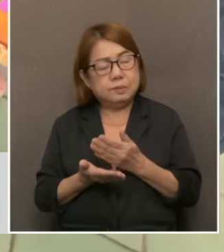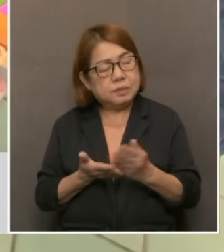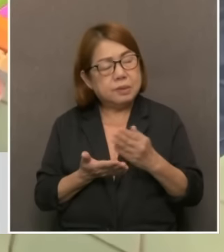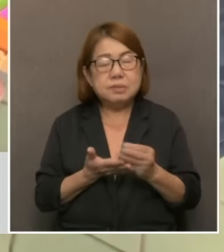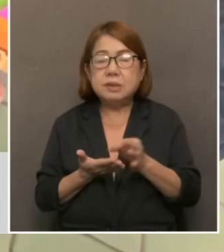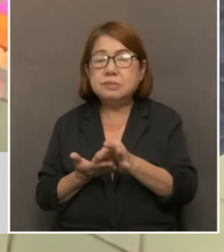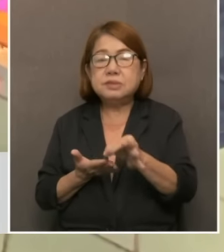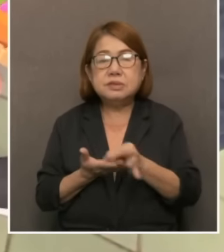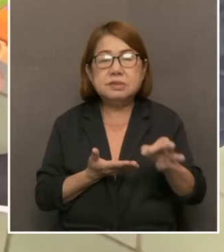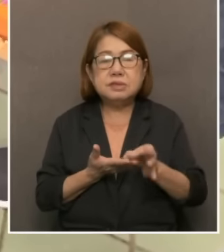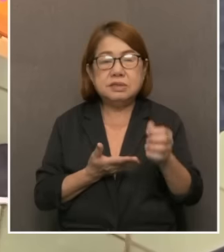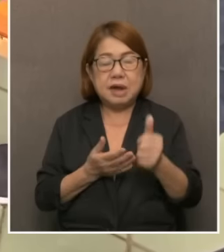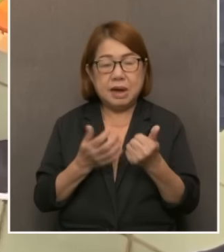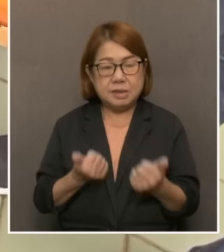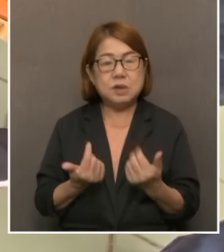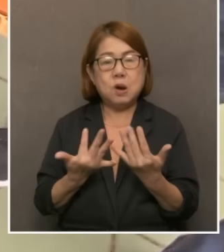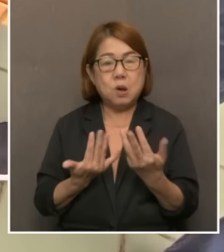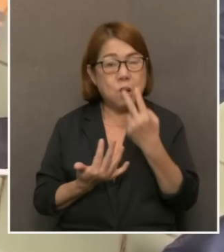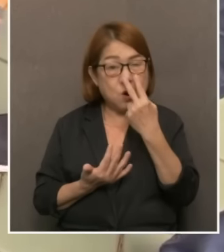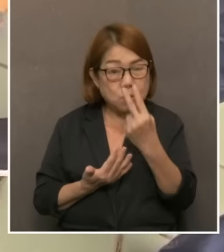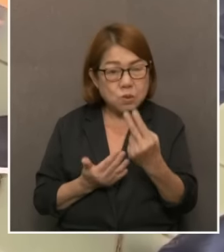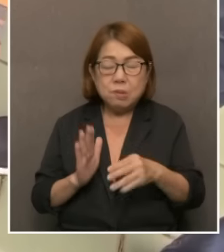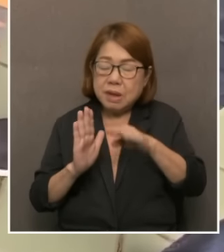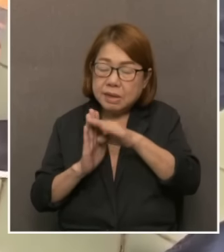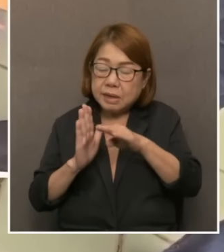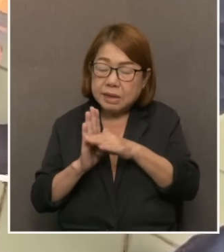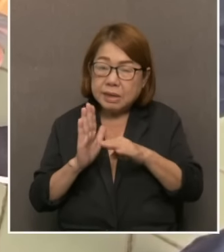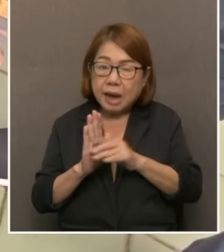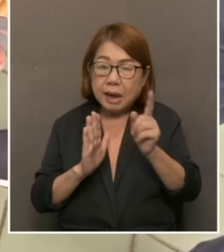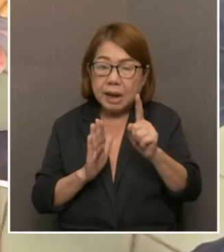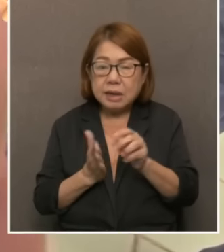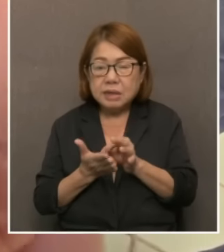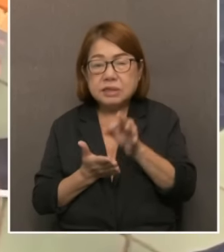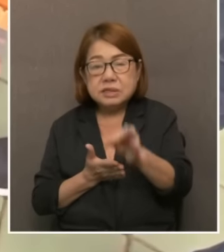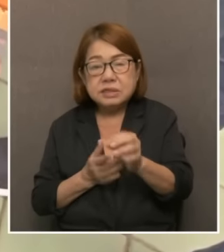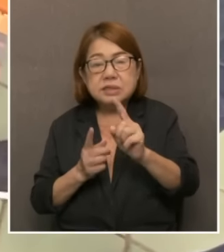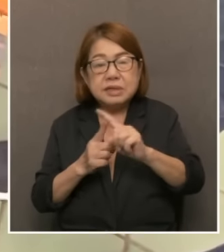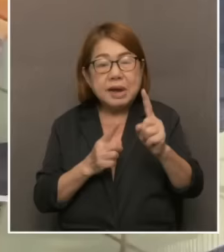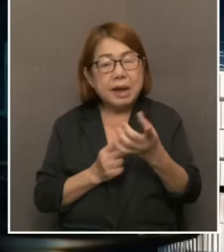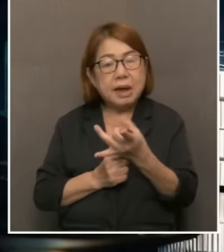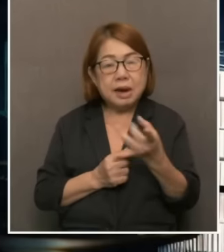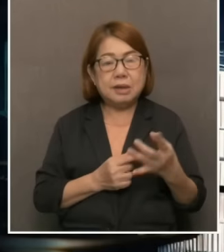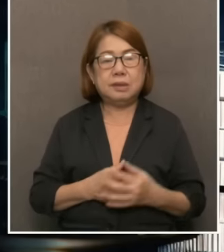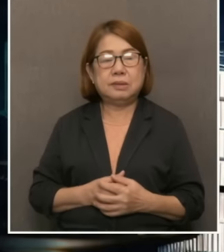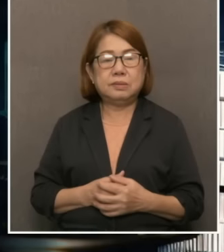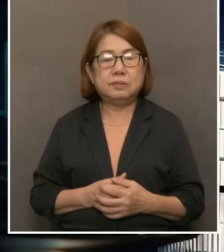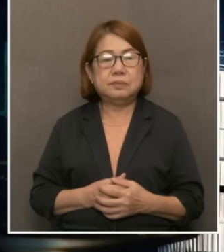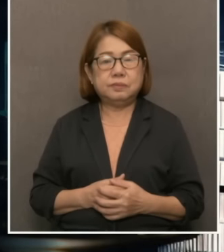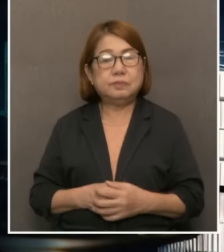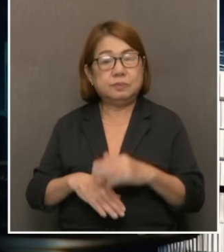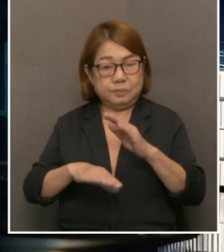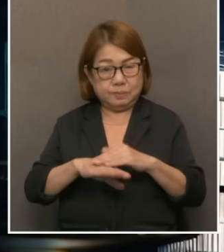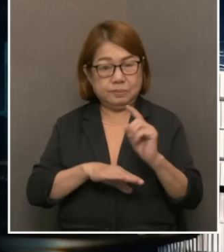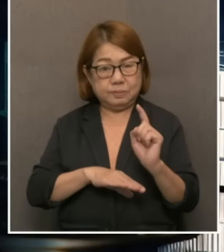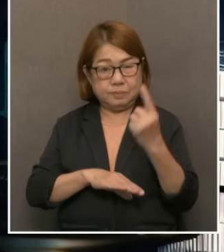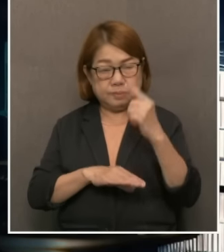อนนี้ก็ยังรอดูเกี่ยวกับเรื่องของเงื่อนไขนะคะว่าจะนำเงินไปใช้จ่ายที่ไหนได้บ้างค่ะ มาเน้นย้ำกันอีกสักครั้งห